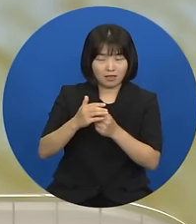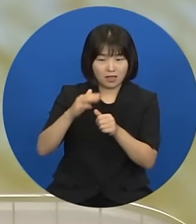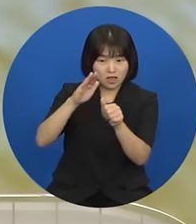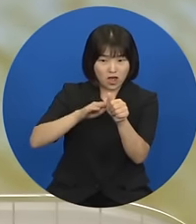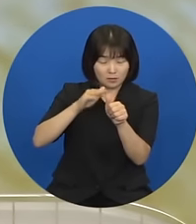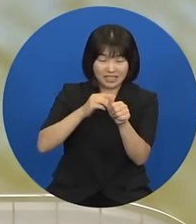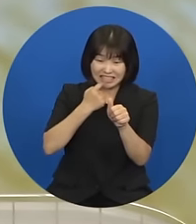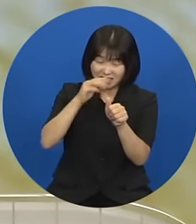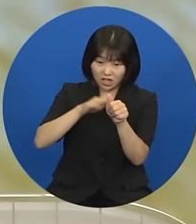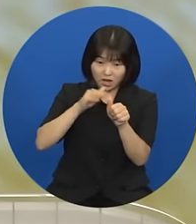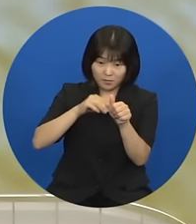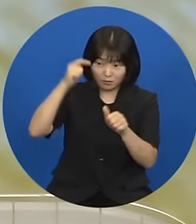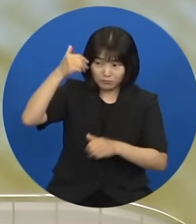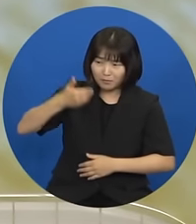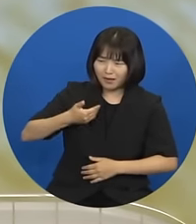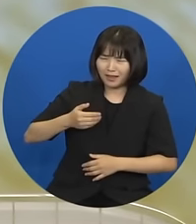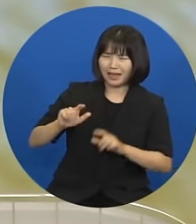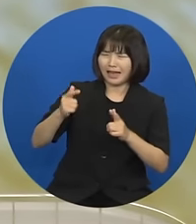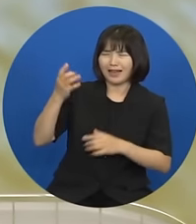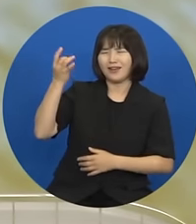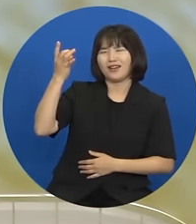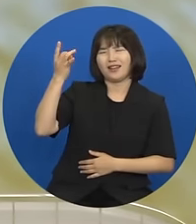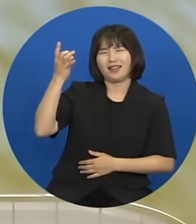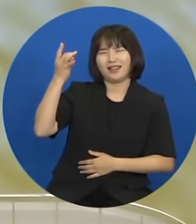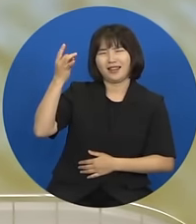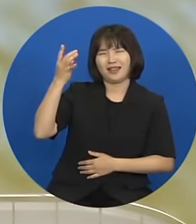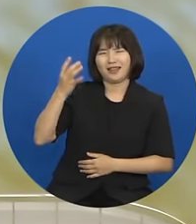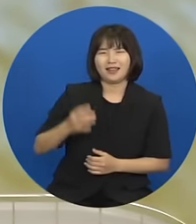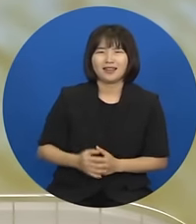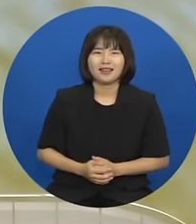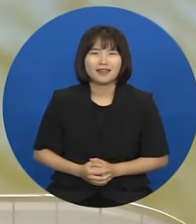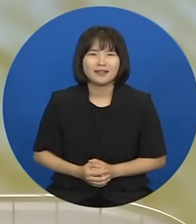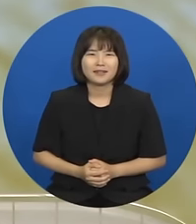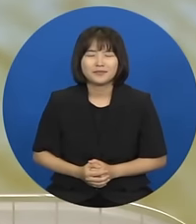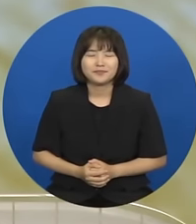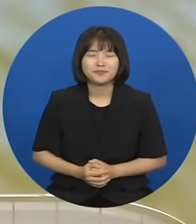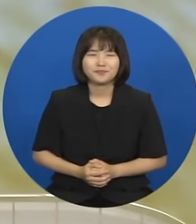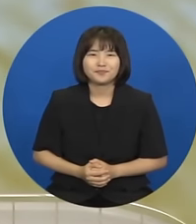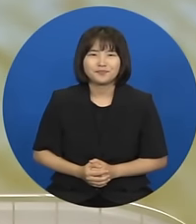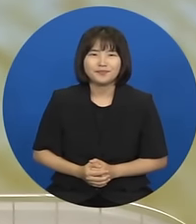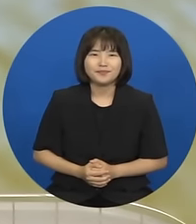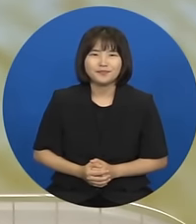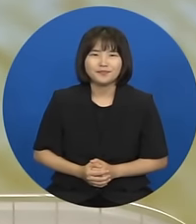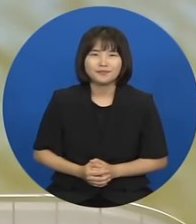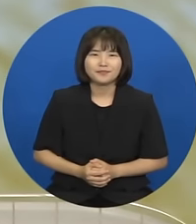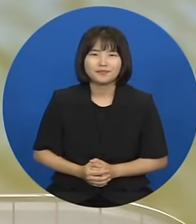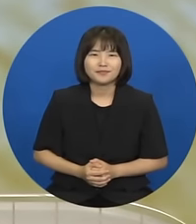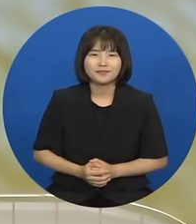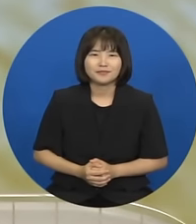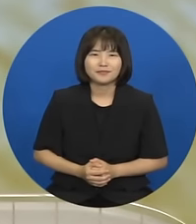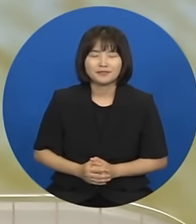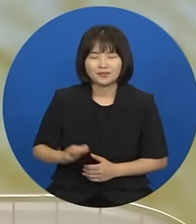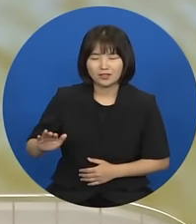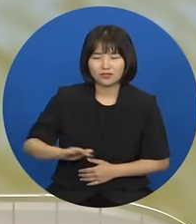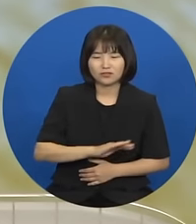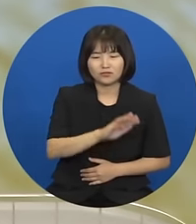물어보시는데 원래 이렇습니다. 이렇게 우리 현실의 자리를